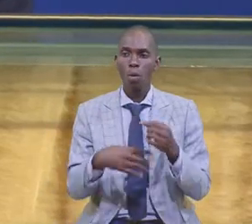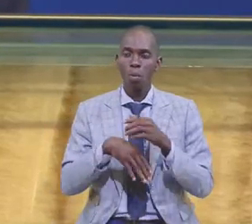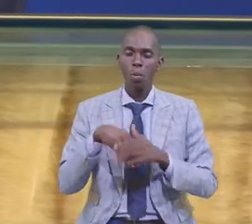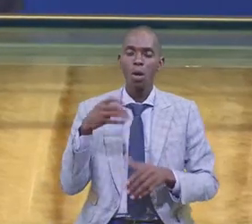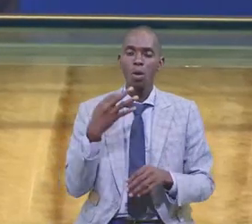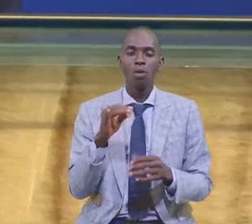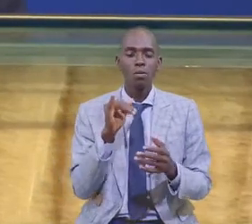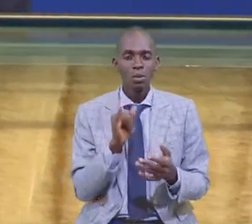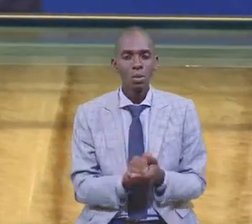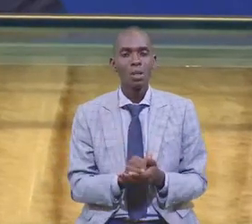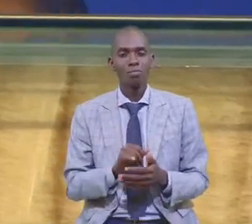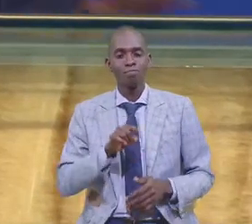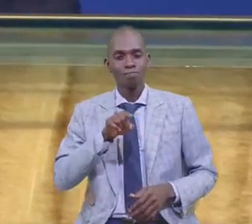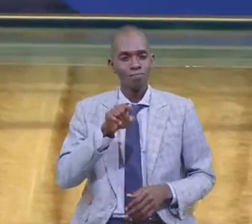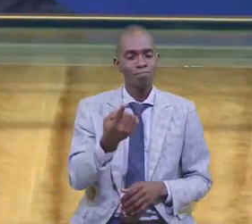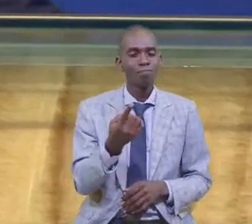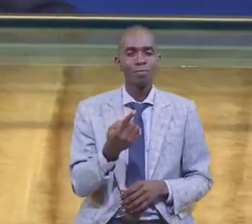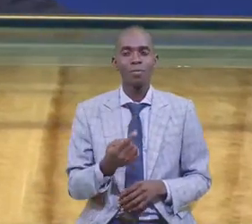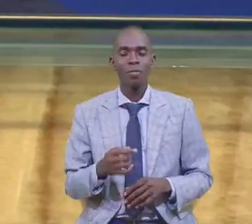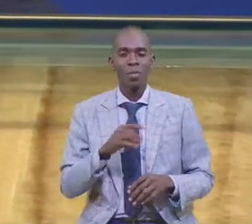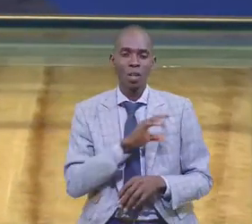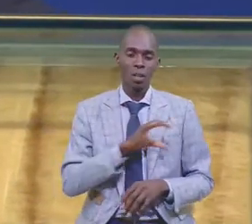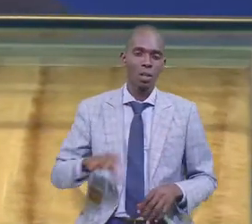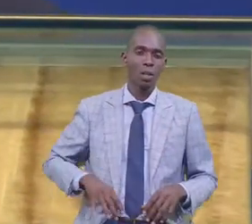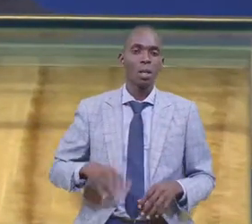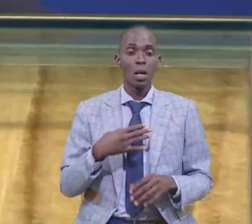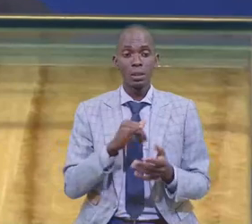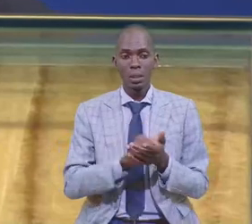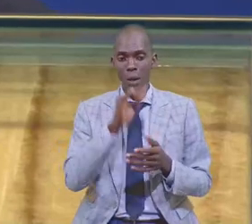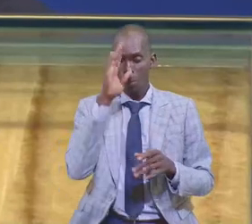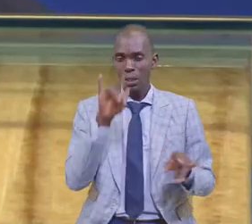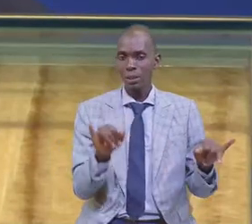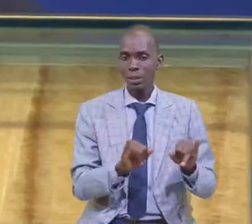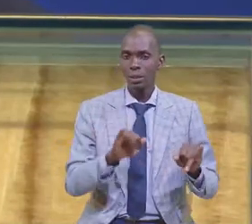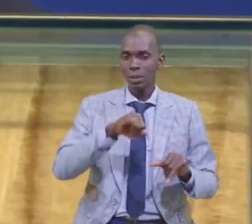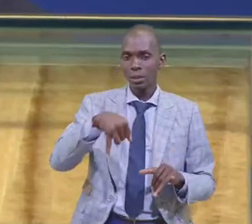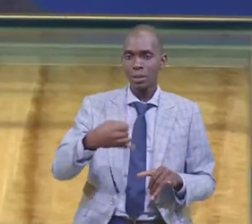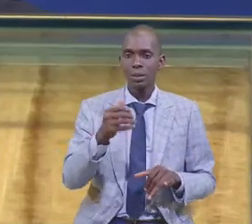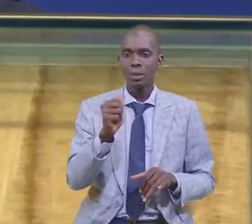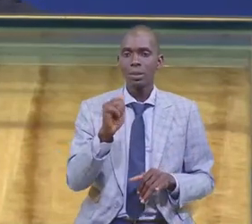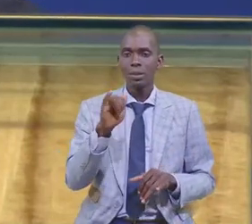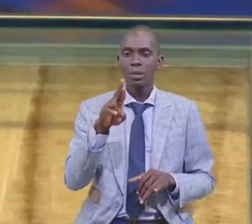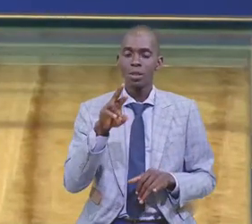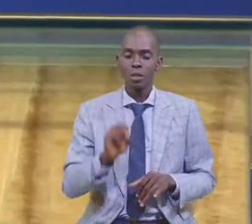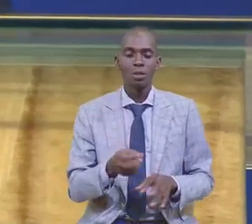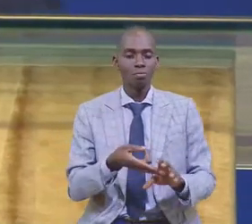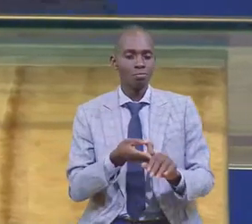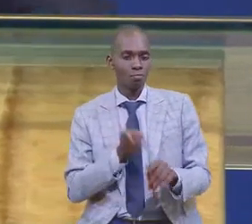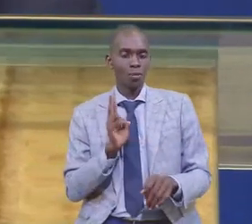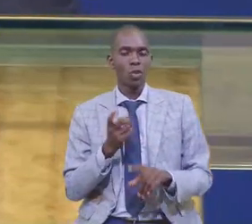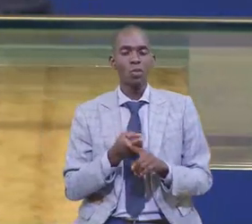sortir de ce cercle, de cette foule qui critique. Et puis, il est venu, il est